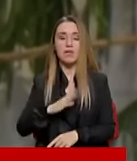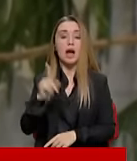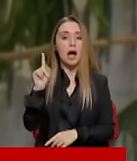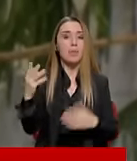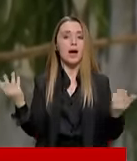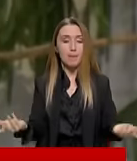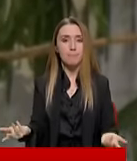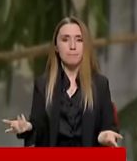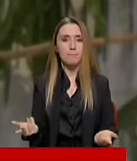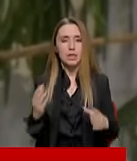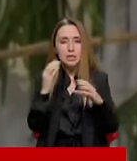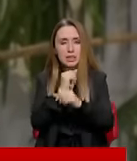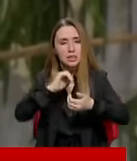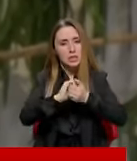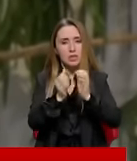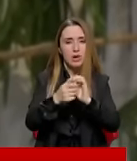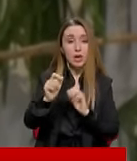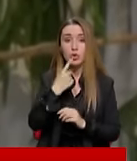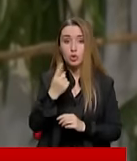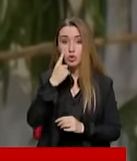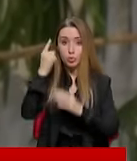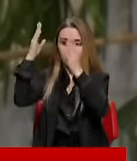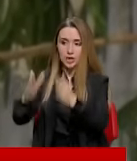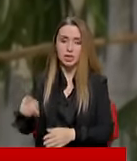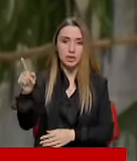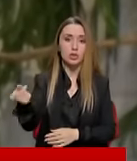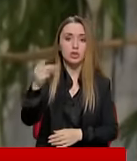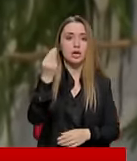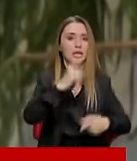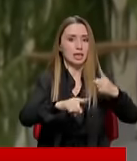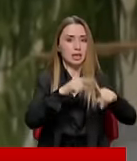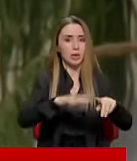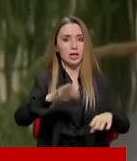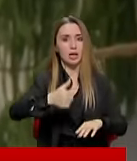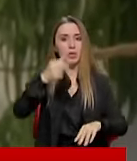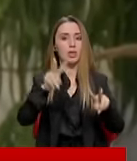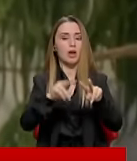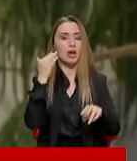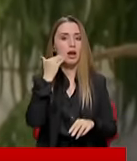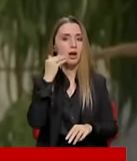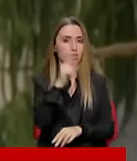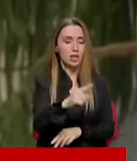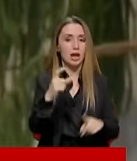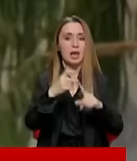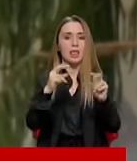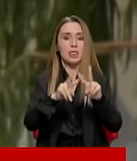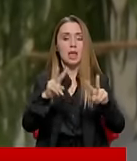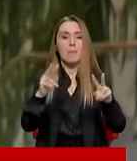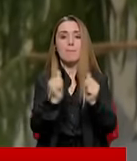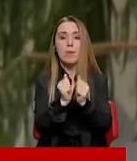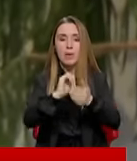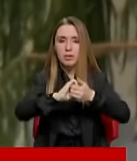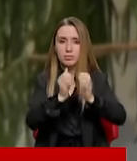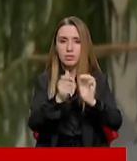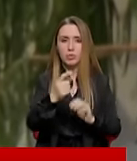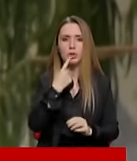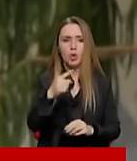bir yandan da gizli ittifaklar içindeler diyor Cumhurbaşkanı sonra iyi Parti Genel Başkanı Meral Akşener demle demleniyor